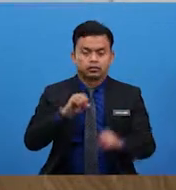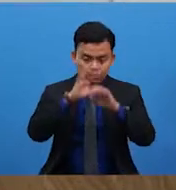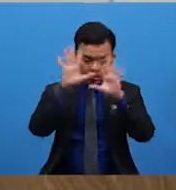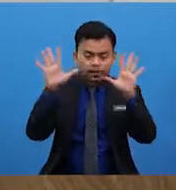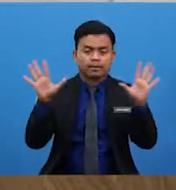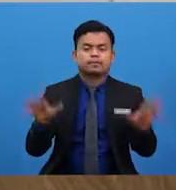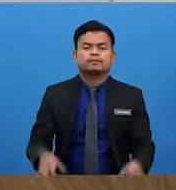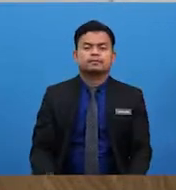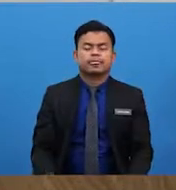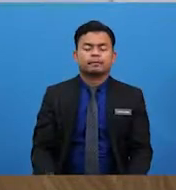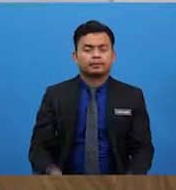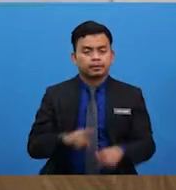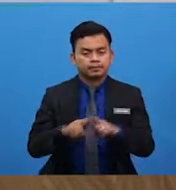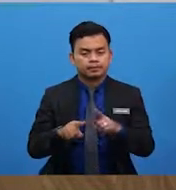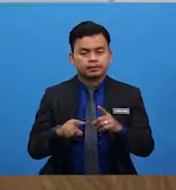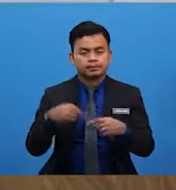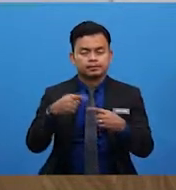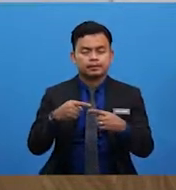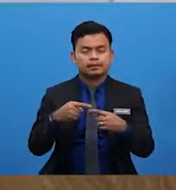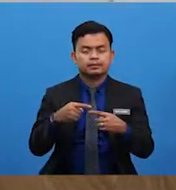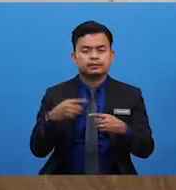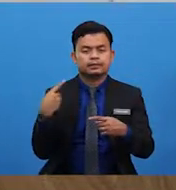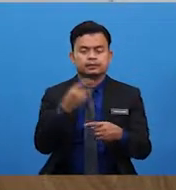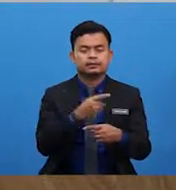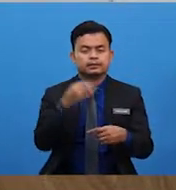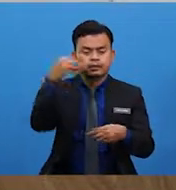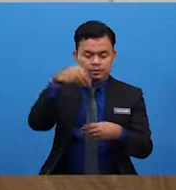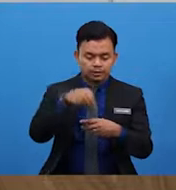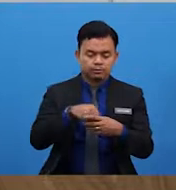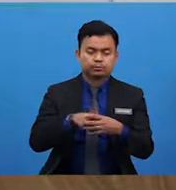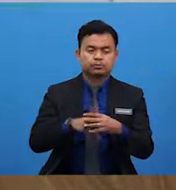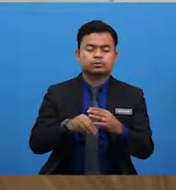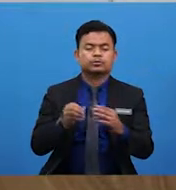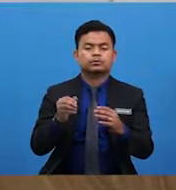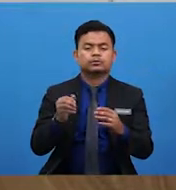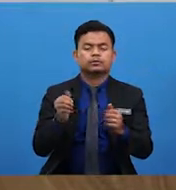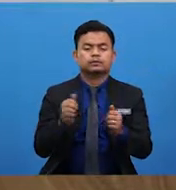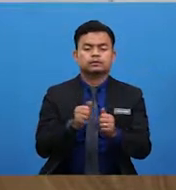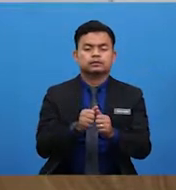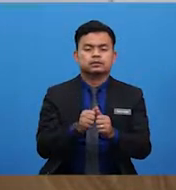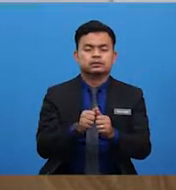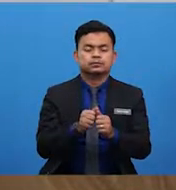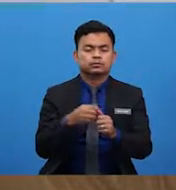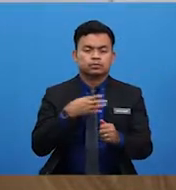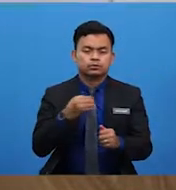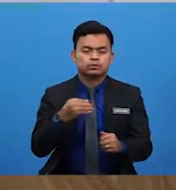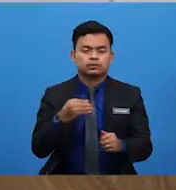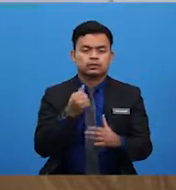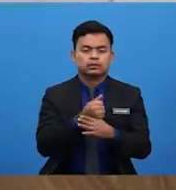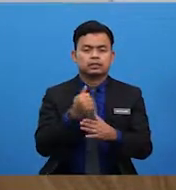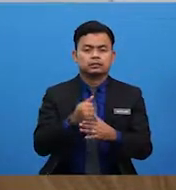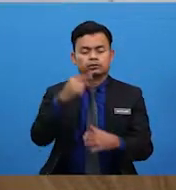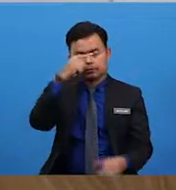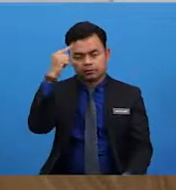carletto Oke kecerahan warnanya akan berubah apabila dicampur yang warna putih atau hitam Ia juga sering digunakan dalam